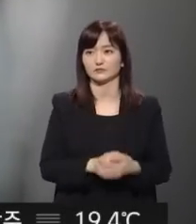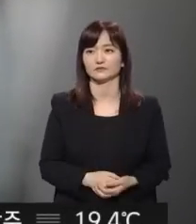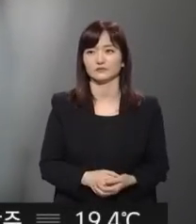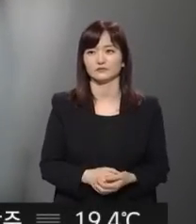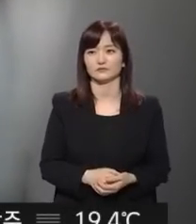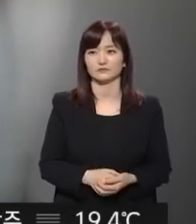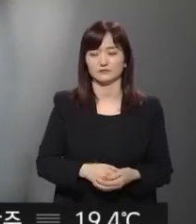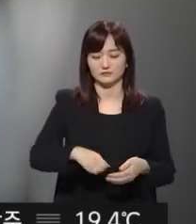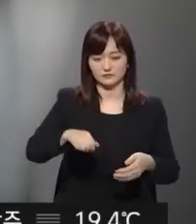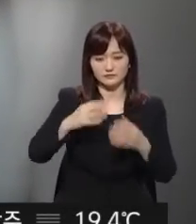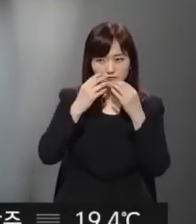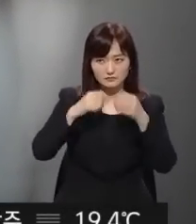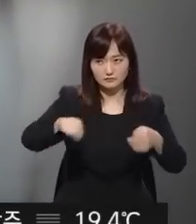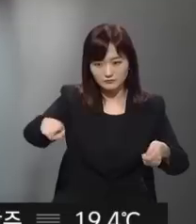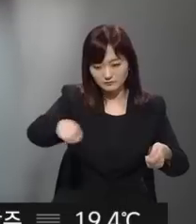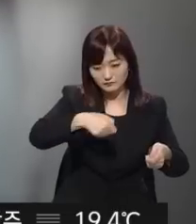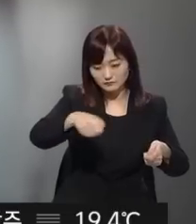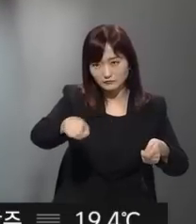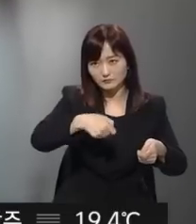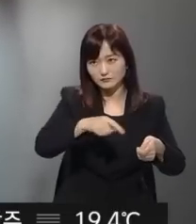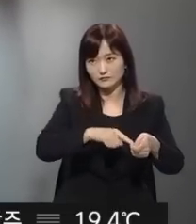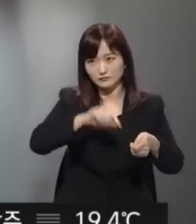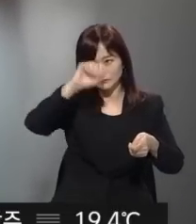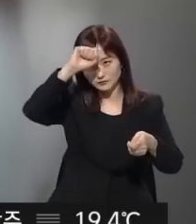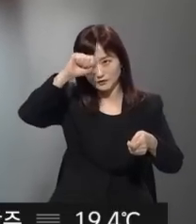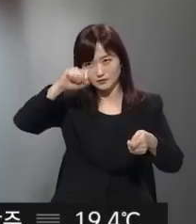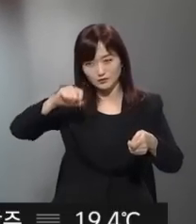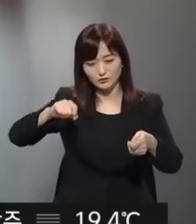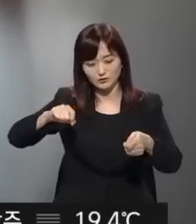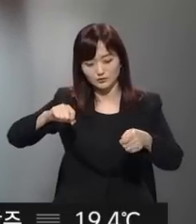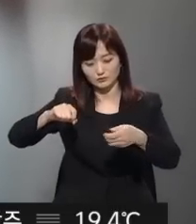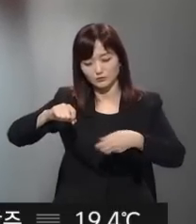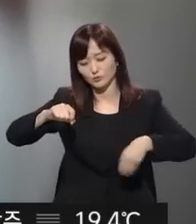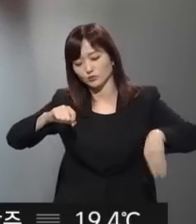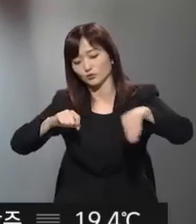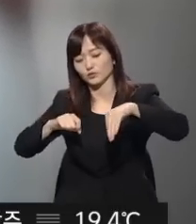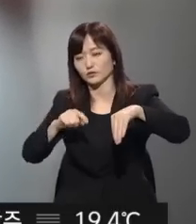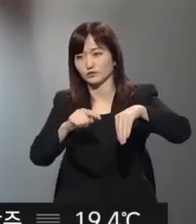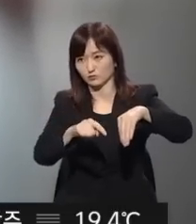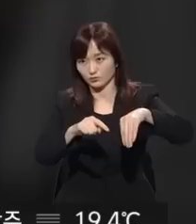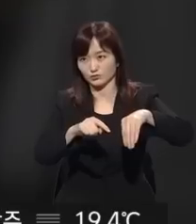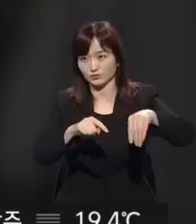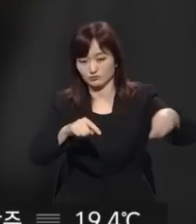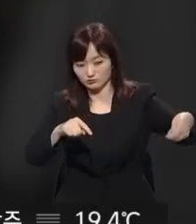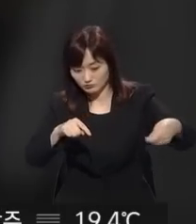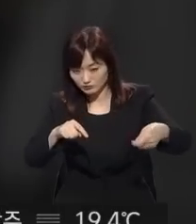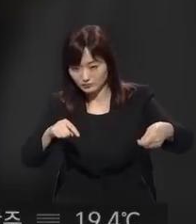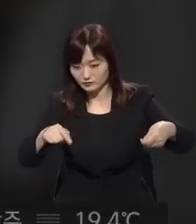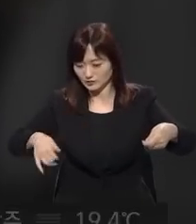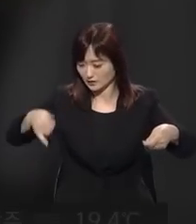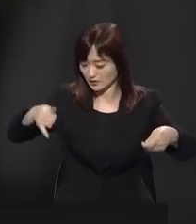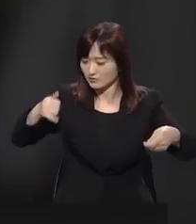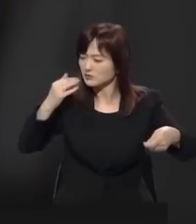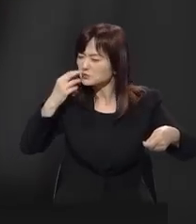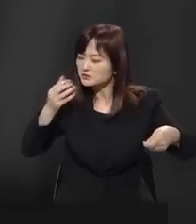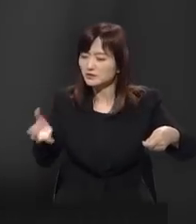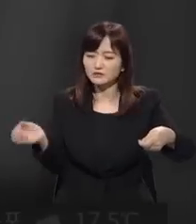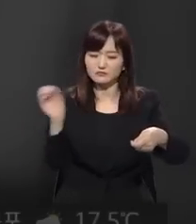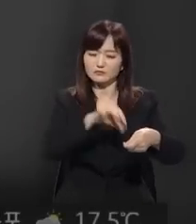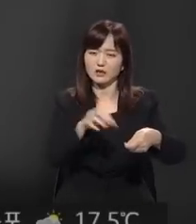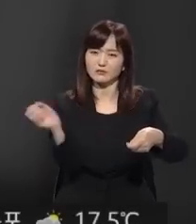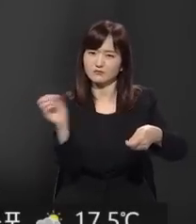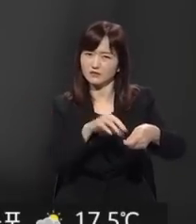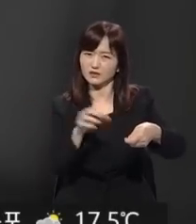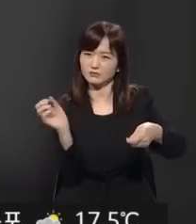쓱 돌리더니 자 가방에서 이제 쓰레기를 왕창 꺼냅니다 그리고 그걸 어떻게 쓰레받기에 저렇게 촉촉하게